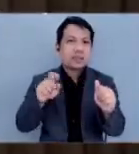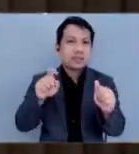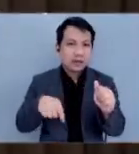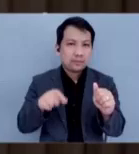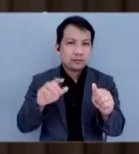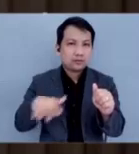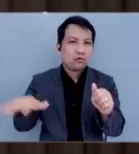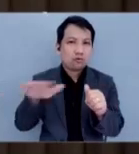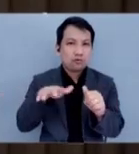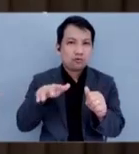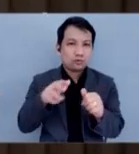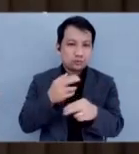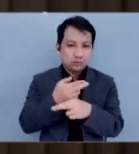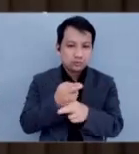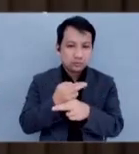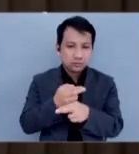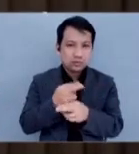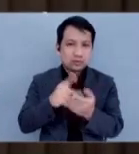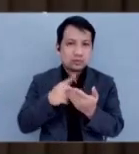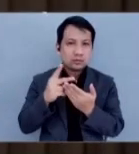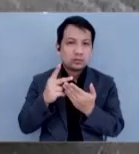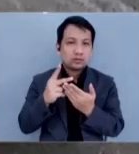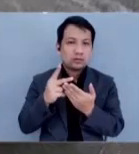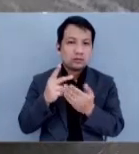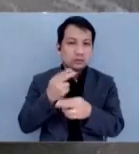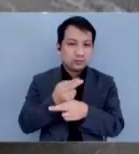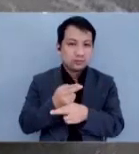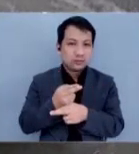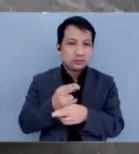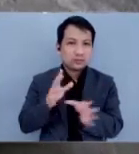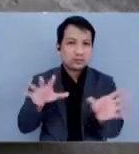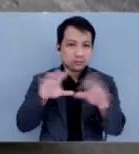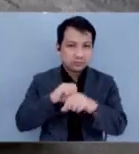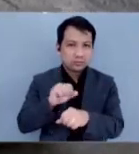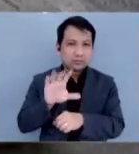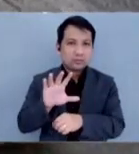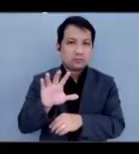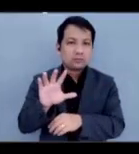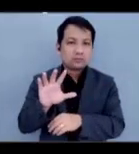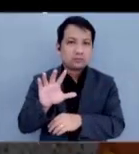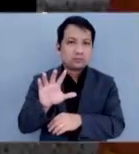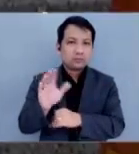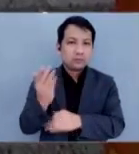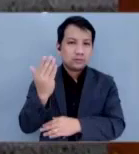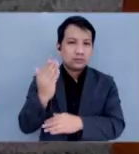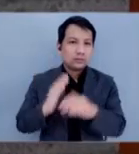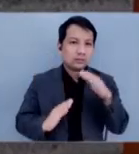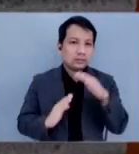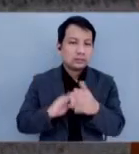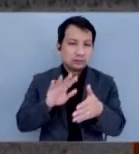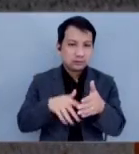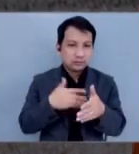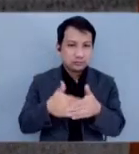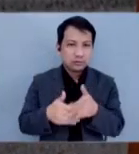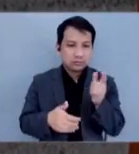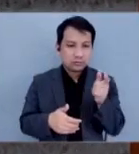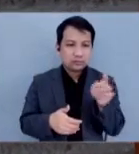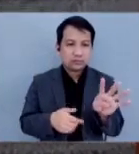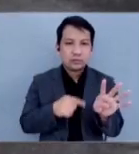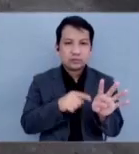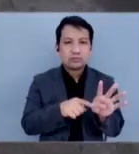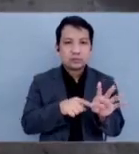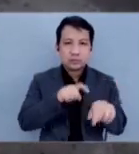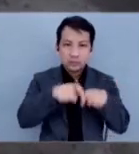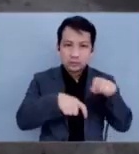ng roadworks kaninang alas 5 ng madaling araw. Pero hindi nasunod ang deadline. Kaya nasa 24 na hukay ang hindi